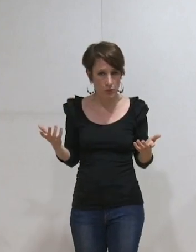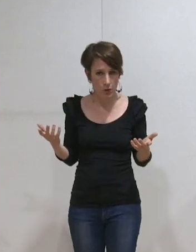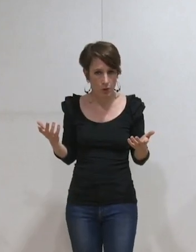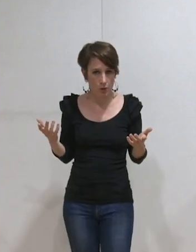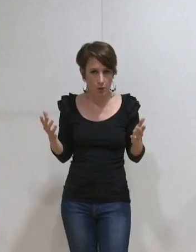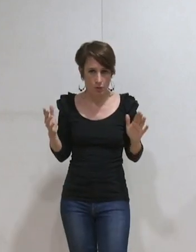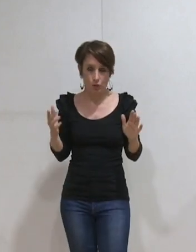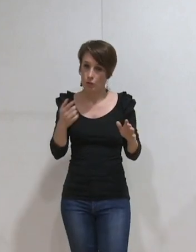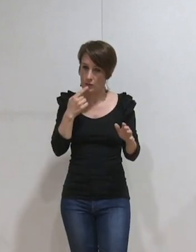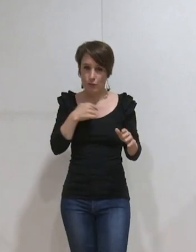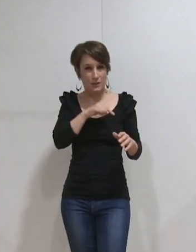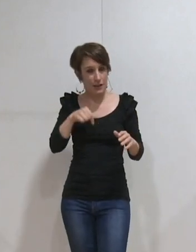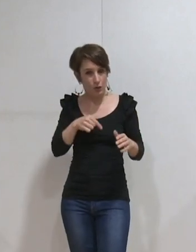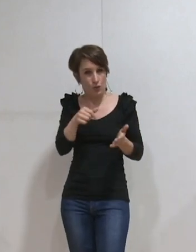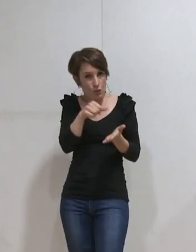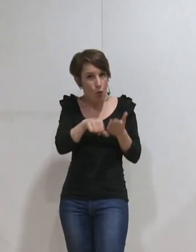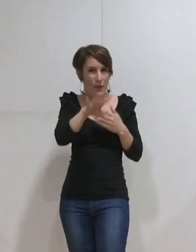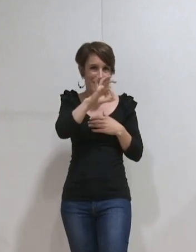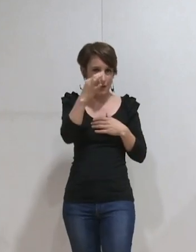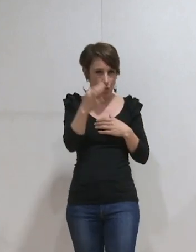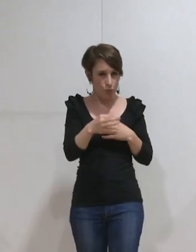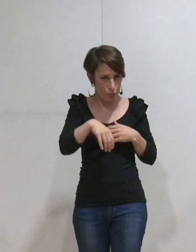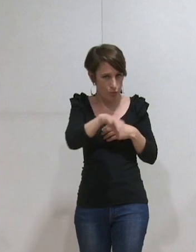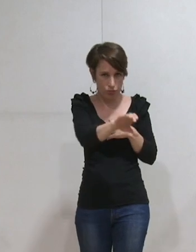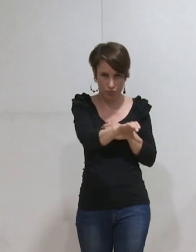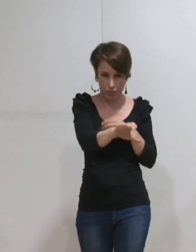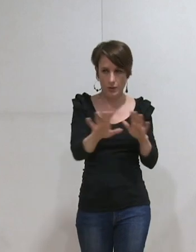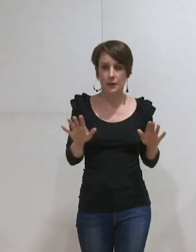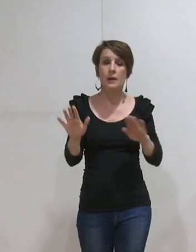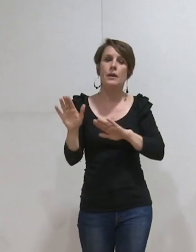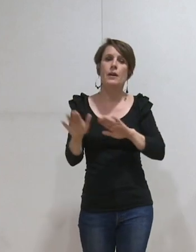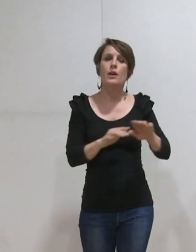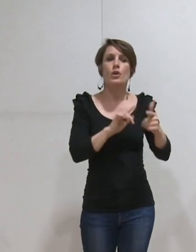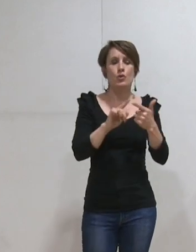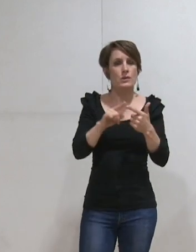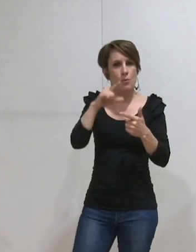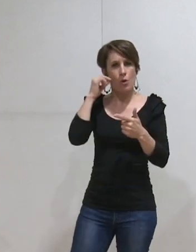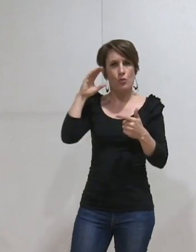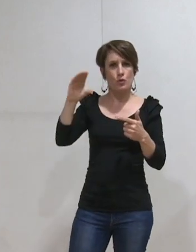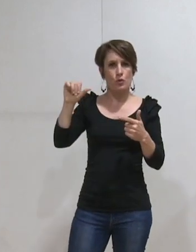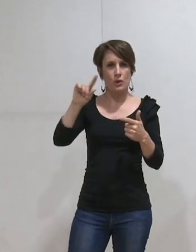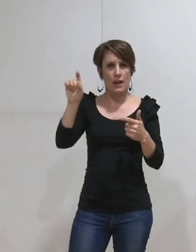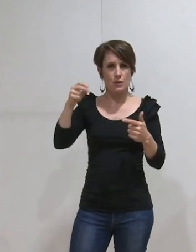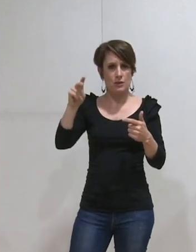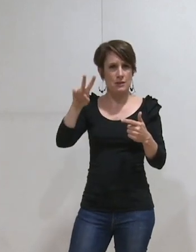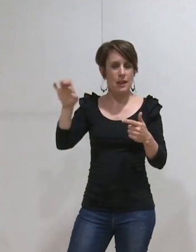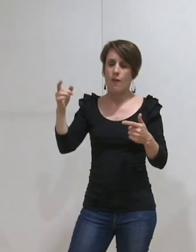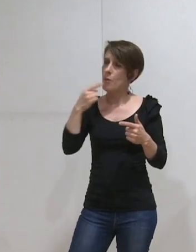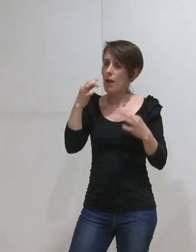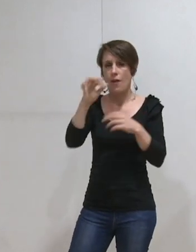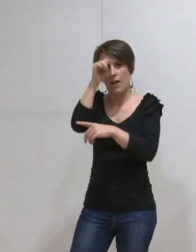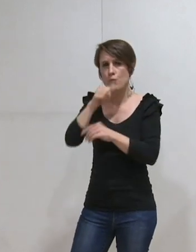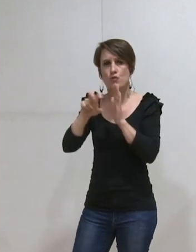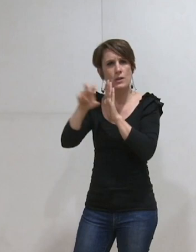prenons part à 50 % de l'acquisition de cette œuvre deuxièmement monsieur casna va déjà parl effectivement du rayonnement du musée de